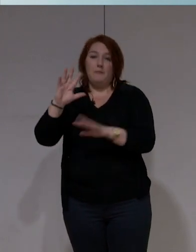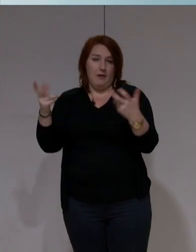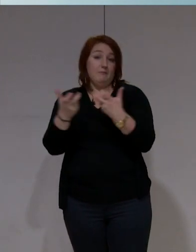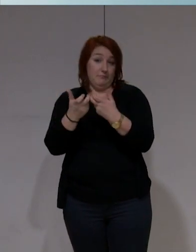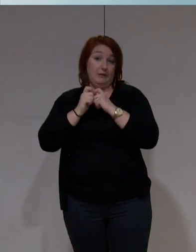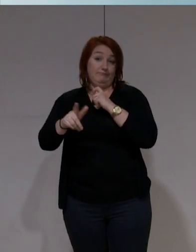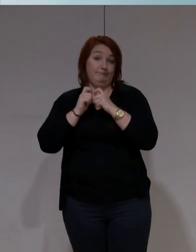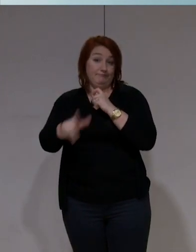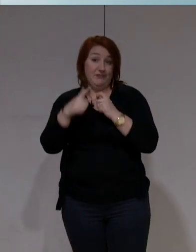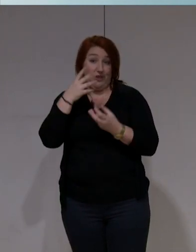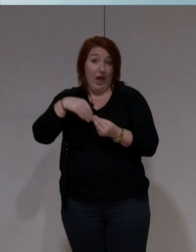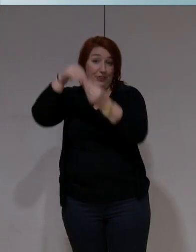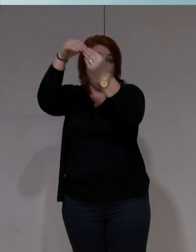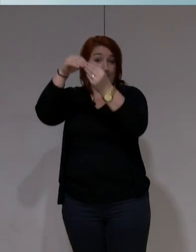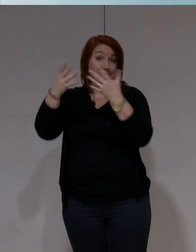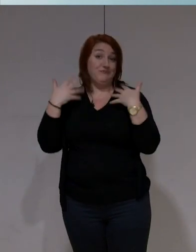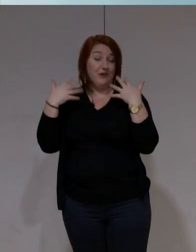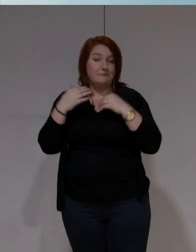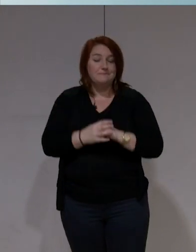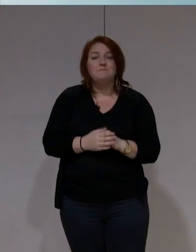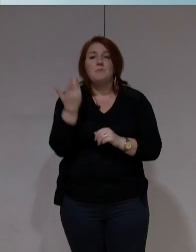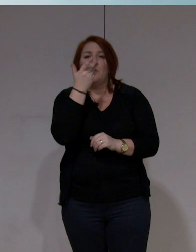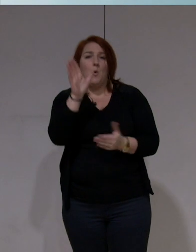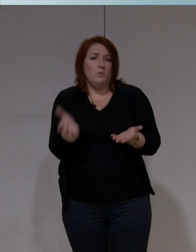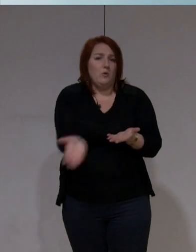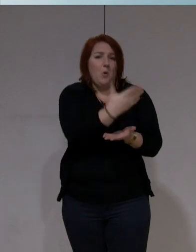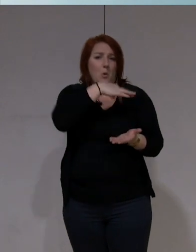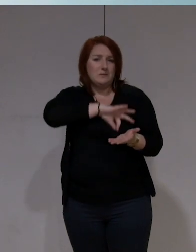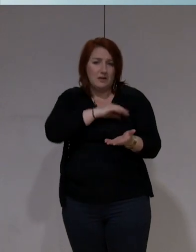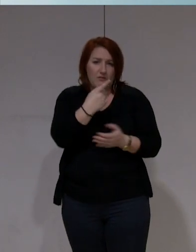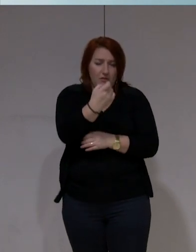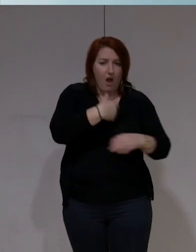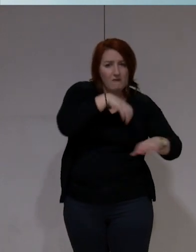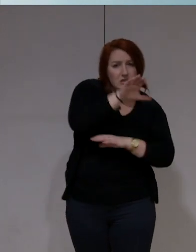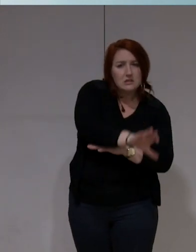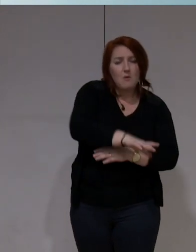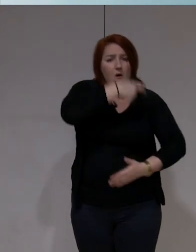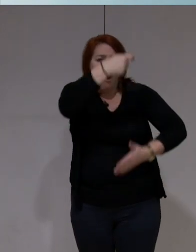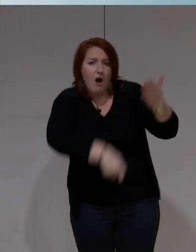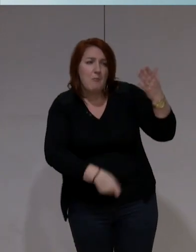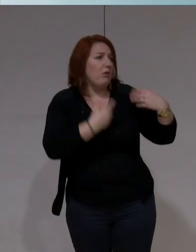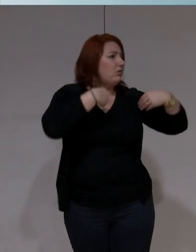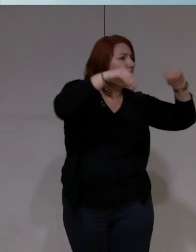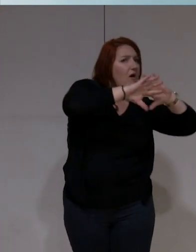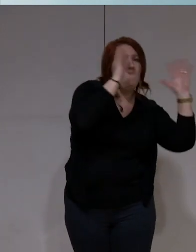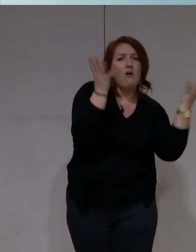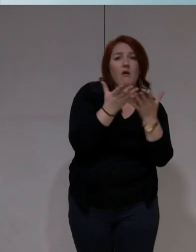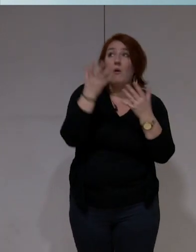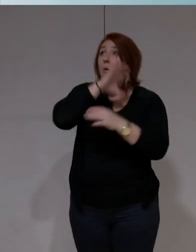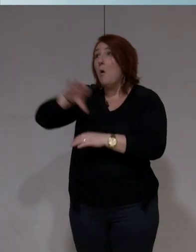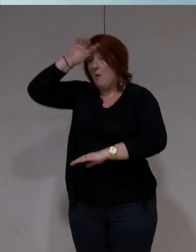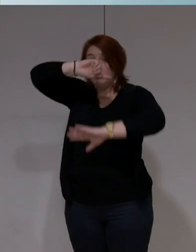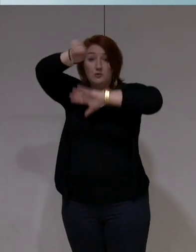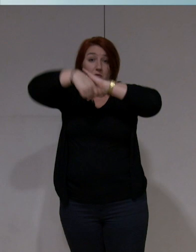dette d'autres recettes proviennent d'investissement vente diverse amende subvention de l'Europe ou du fonctionnement des